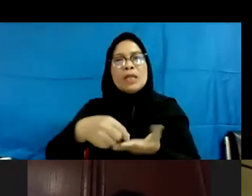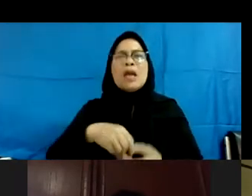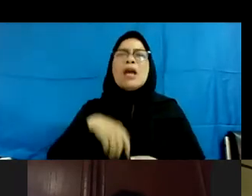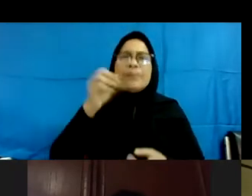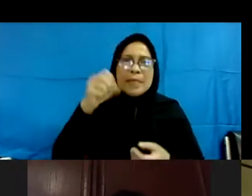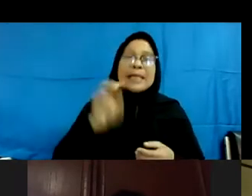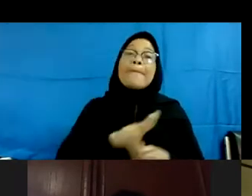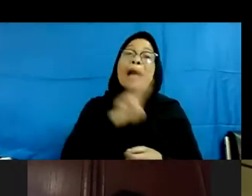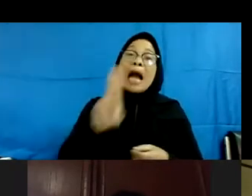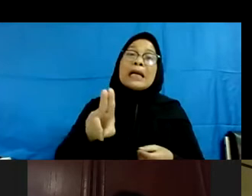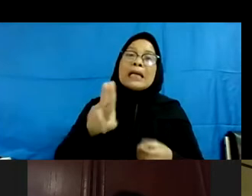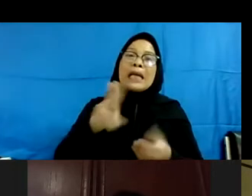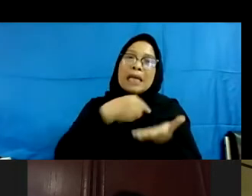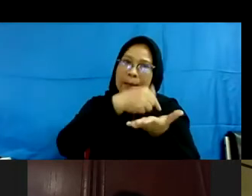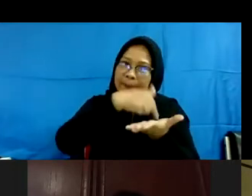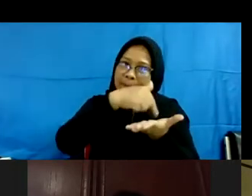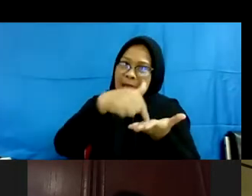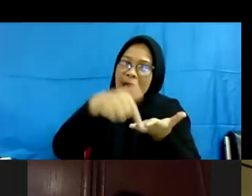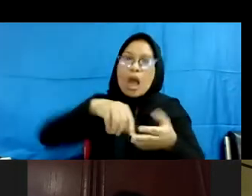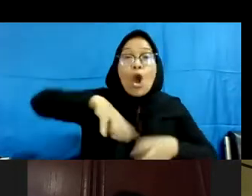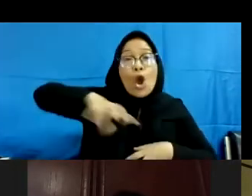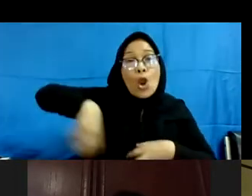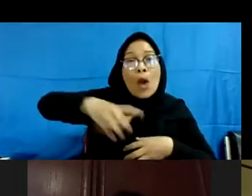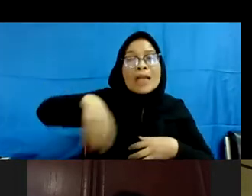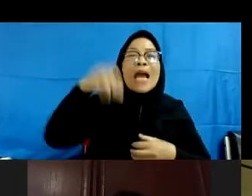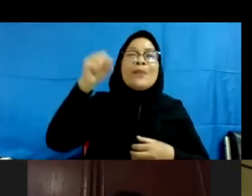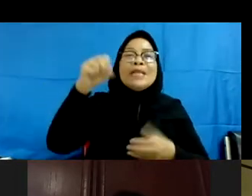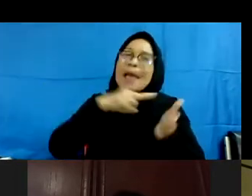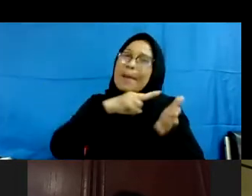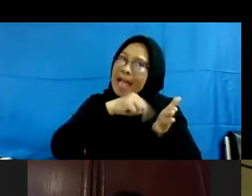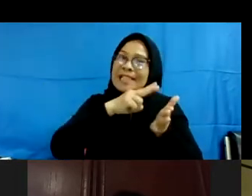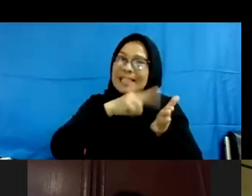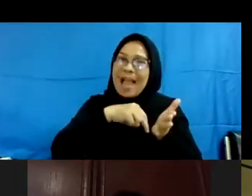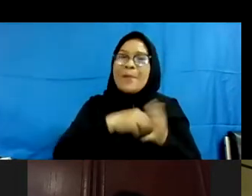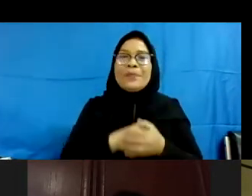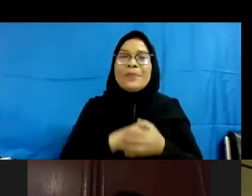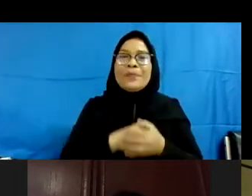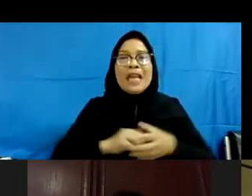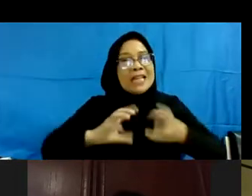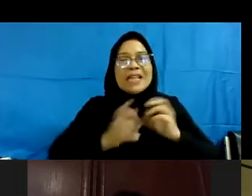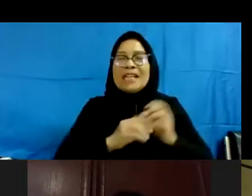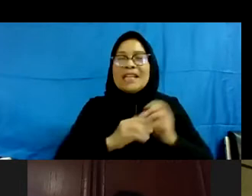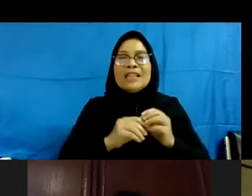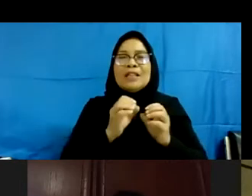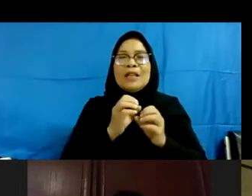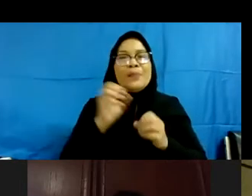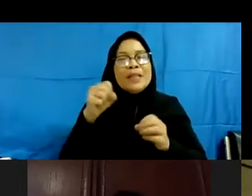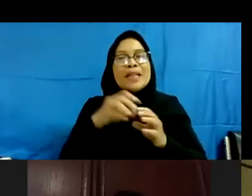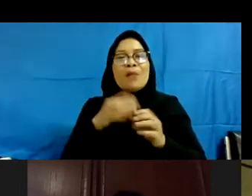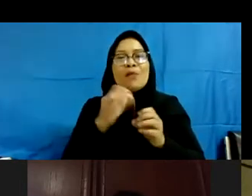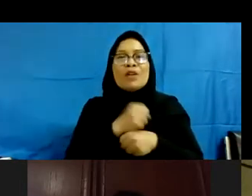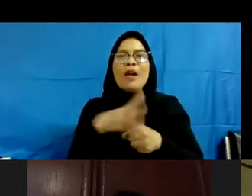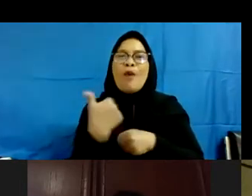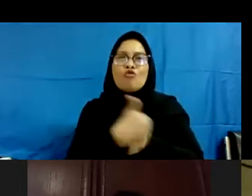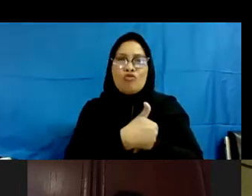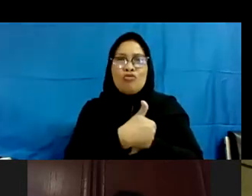pakai huruf Braille, terus nanti keluarganya bisa baca juga gitu. Jadi menurut saya itu jadi bisa sebuah menarik sih kalau kita bisa mengcampaign bahwa huruf